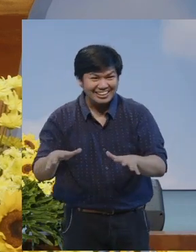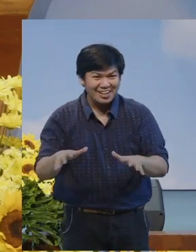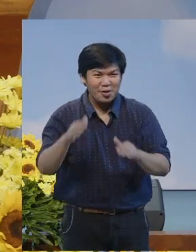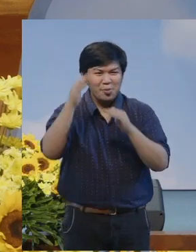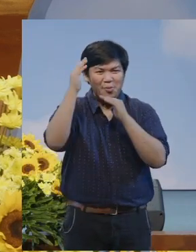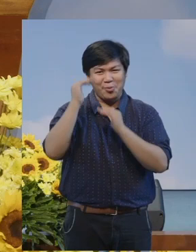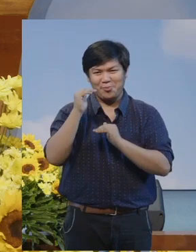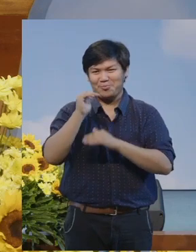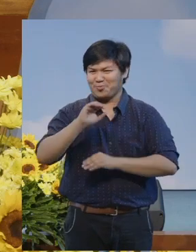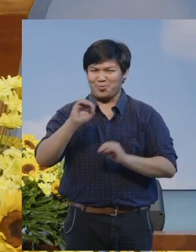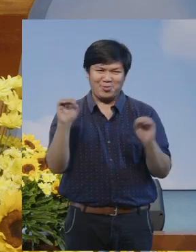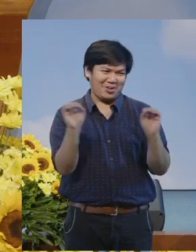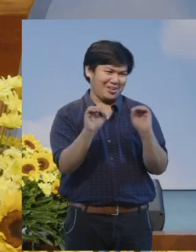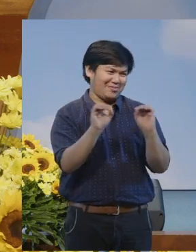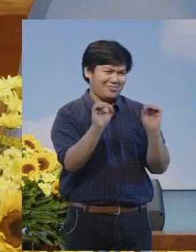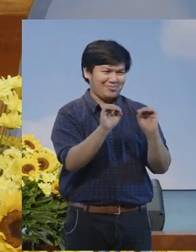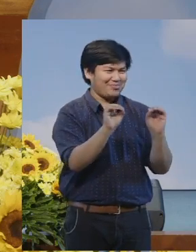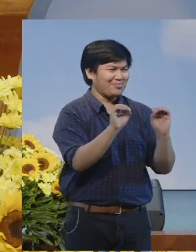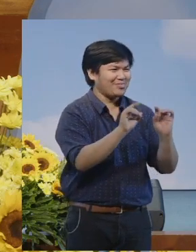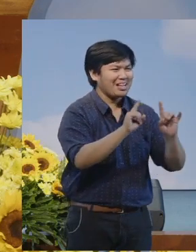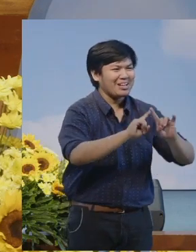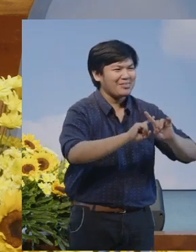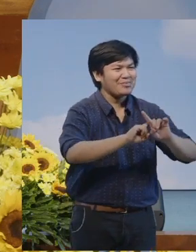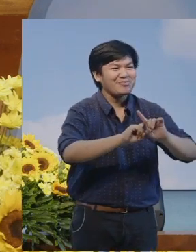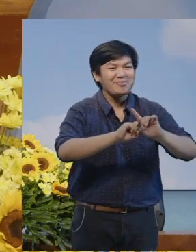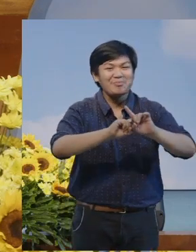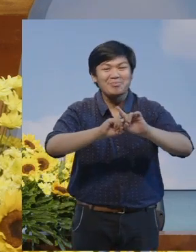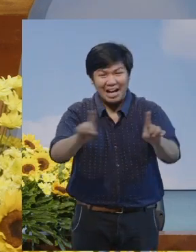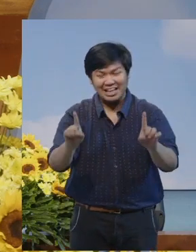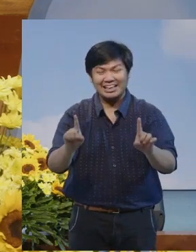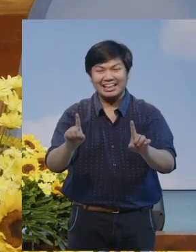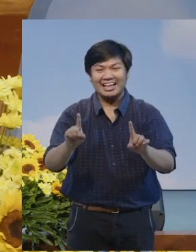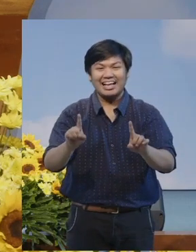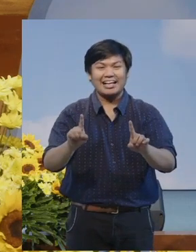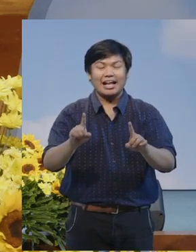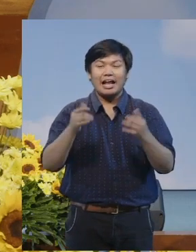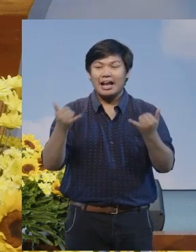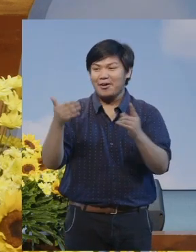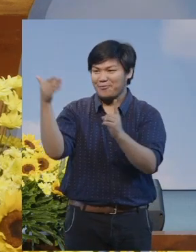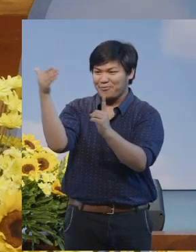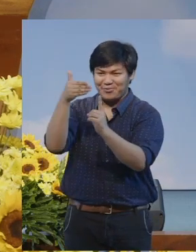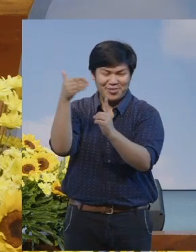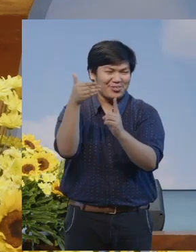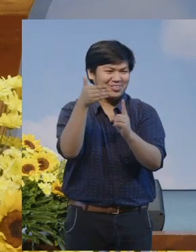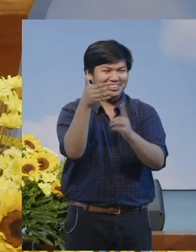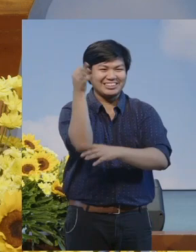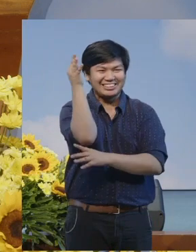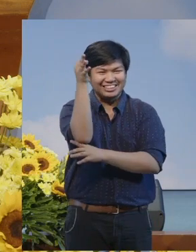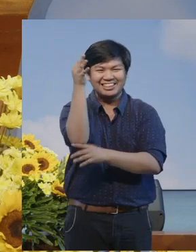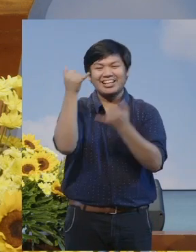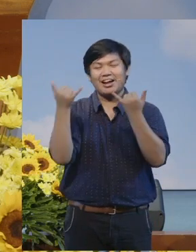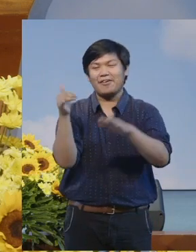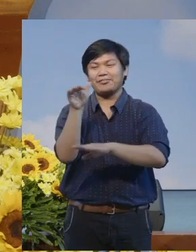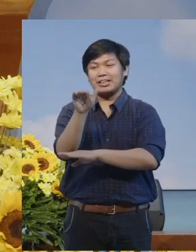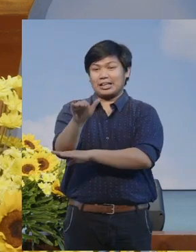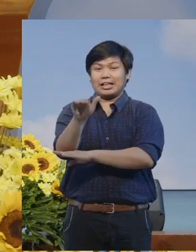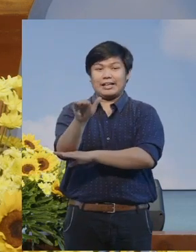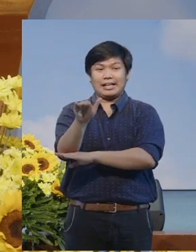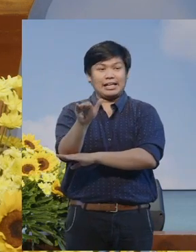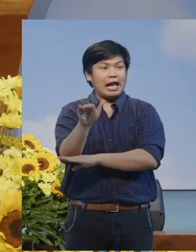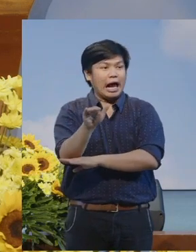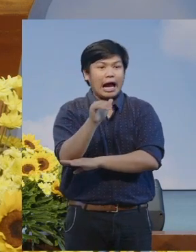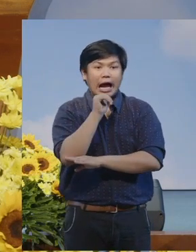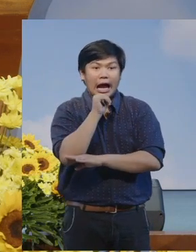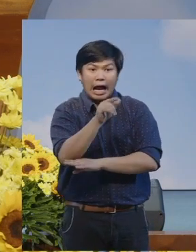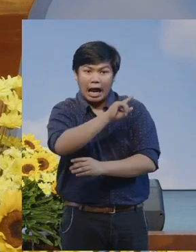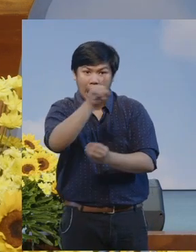pa. Ngunit ang maikling punto ng ating mensahe ngayong hapong ito ay